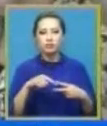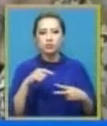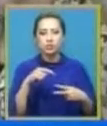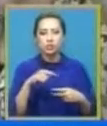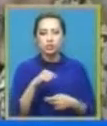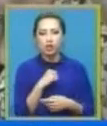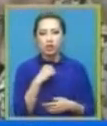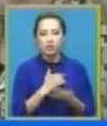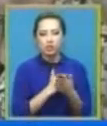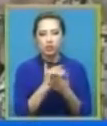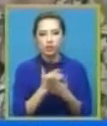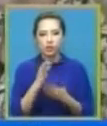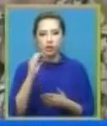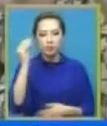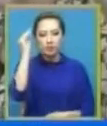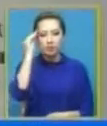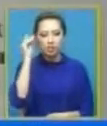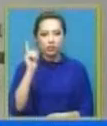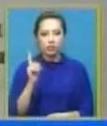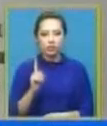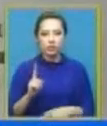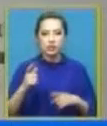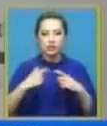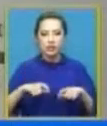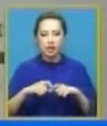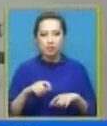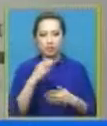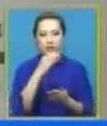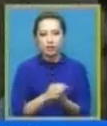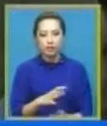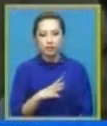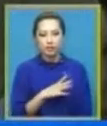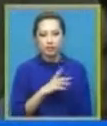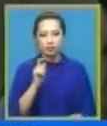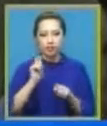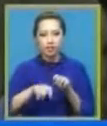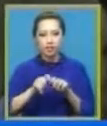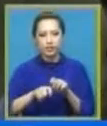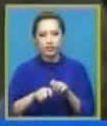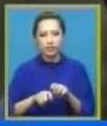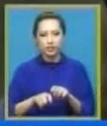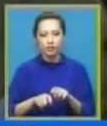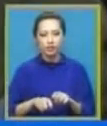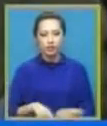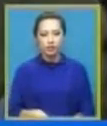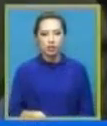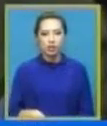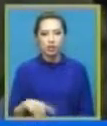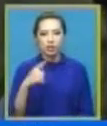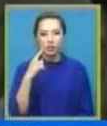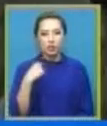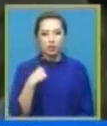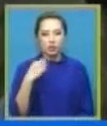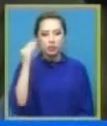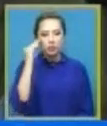лауазымына кандидаттар өз біліктілігі жөнінде емтихан тапсырып, тағылымдамадан өтті. Меніңше көрінген адам ол